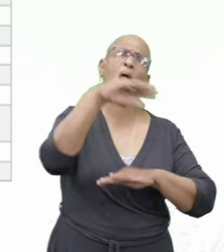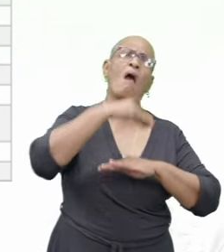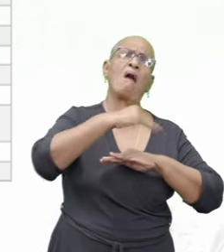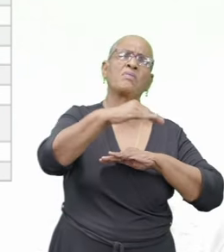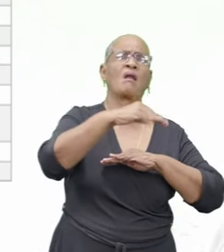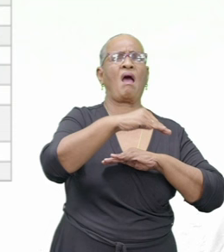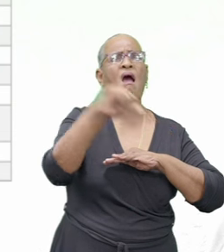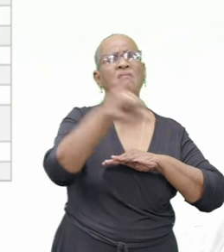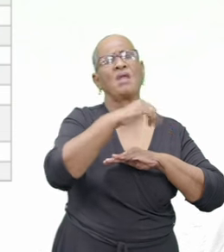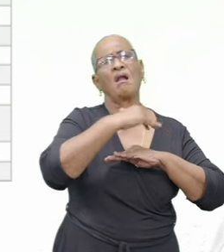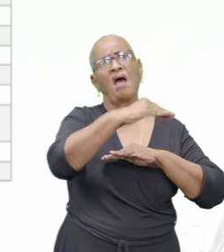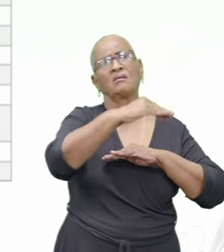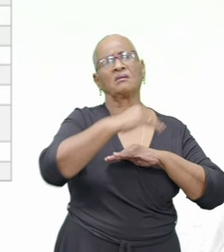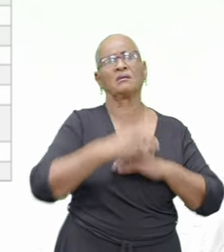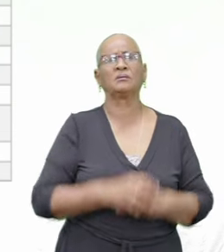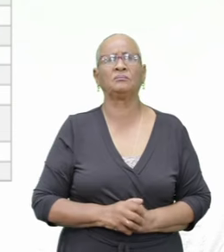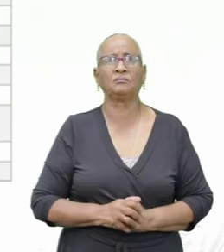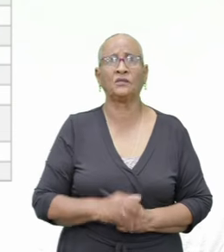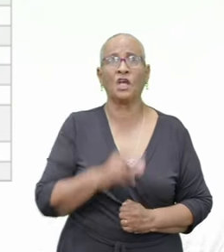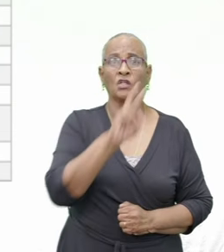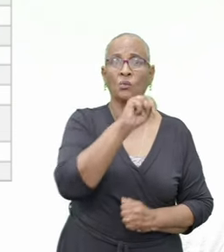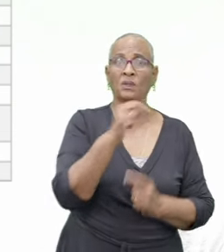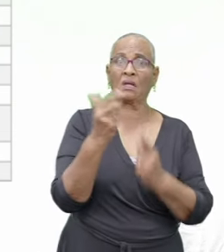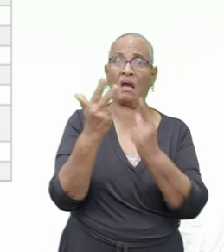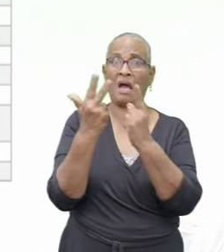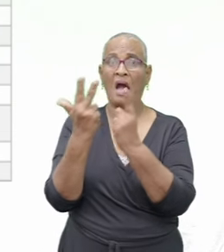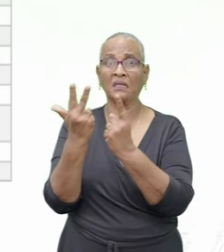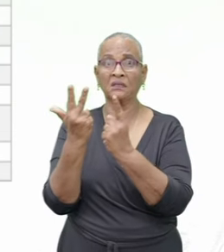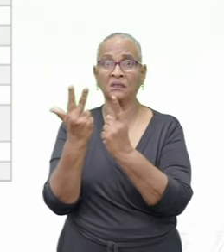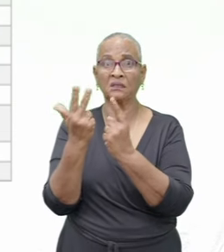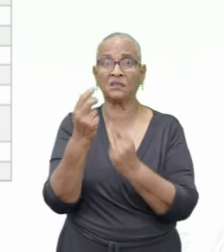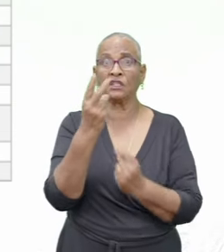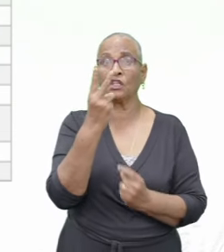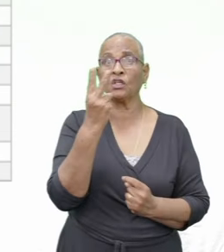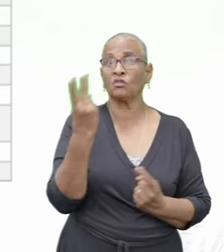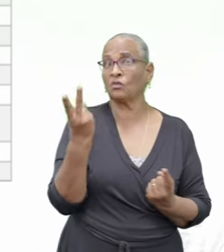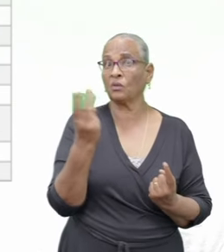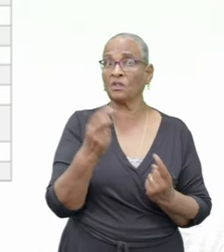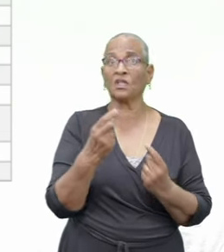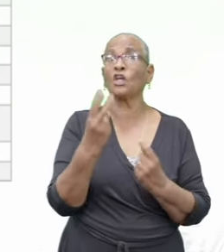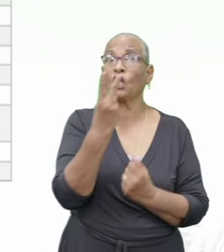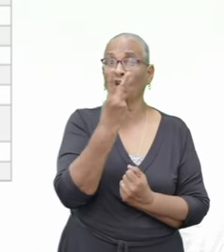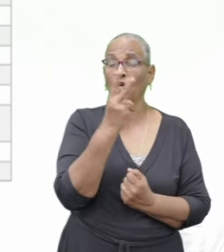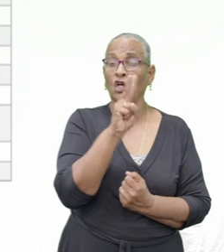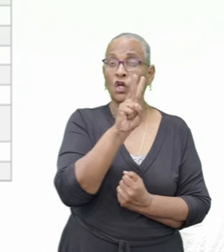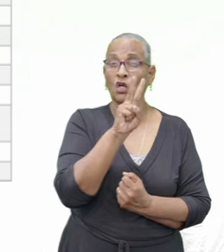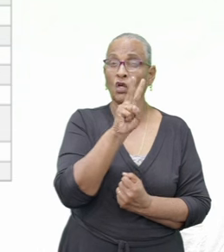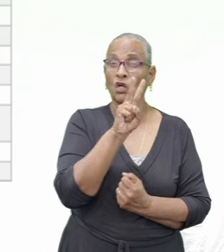in 2018 zagen we 129 verpleegkundigen vertrekken. In